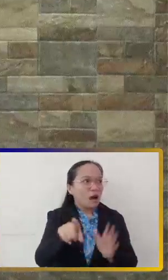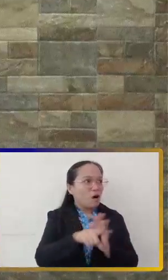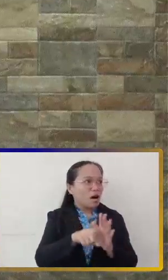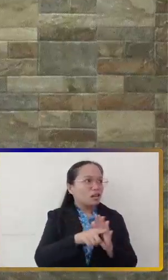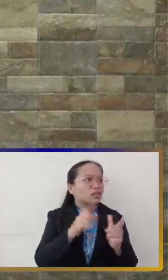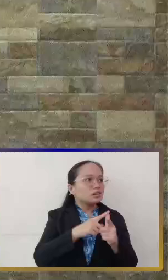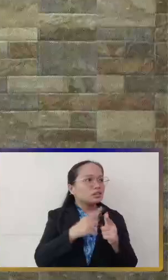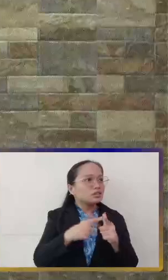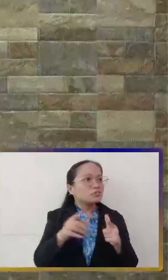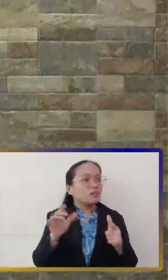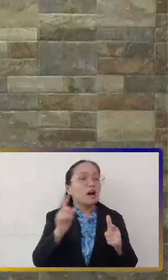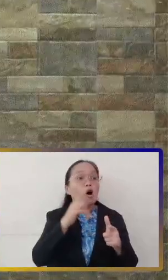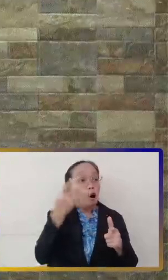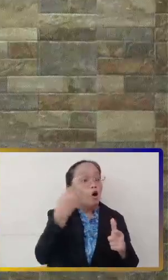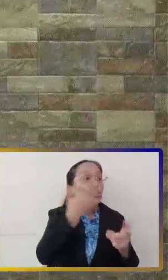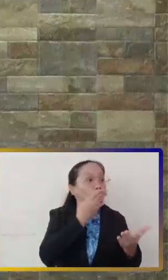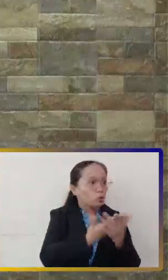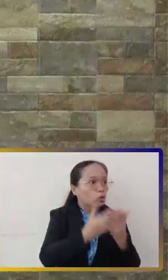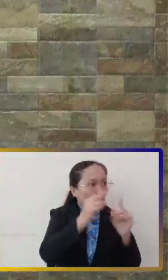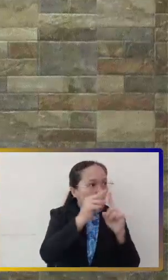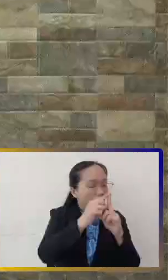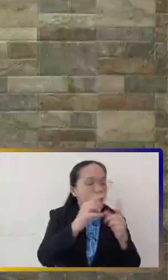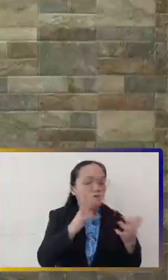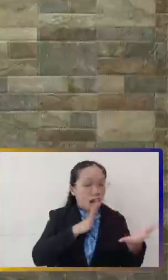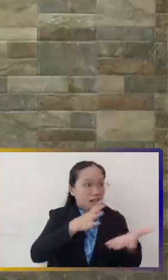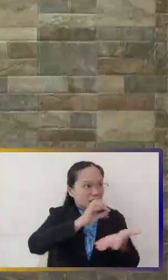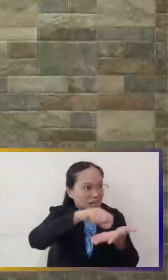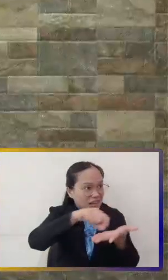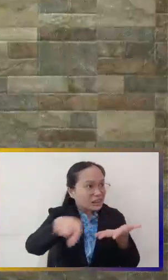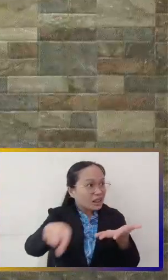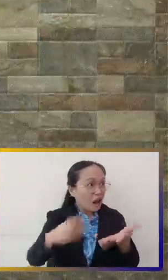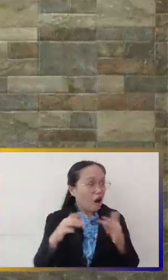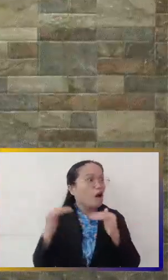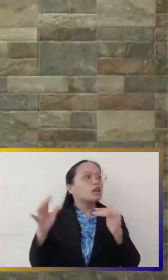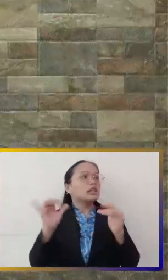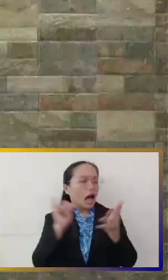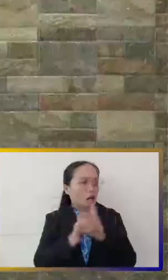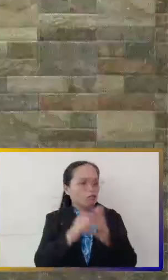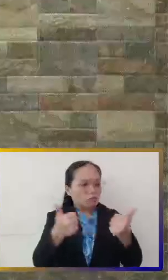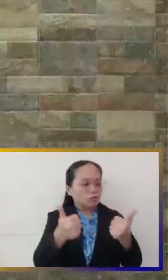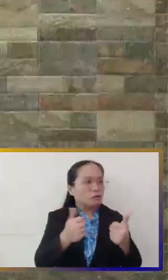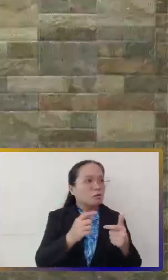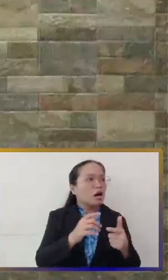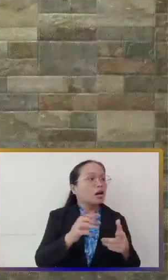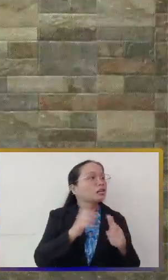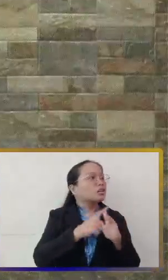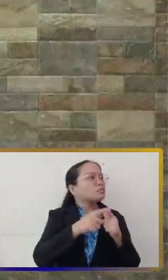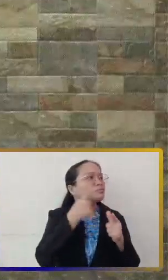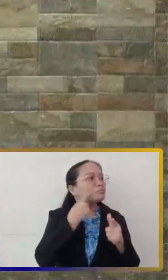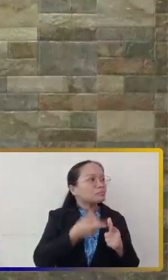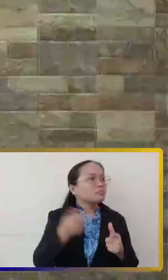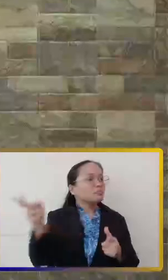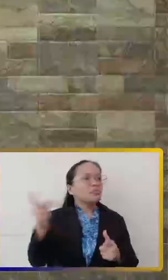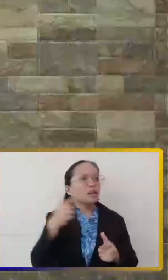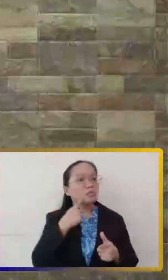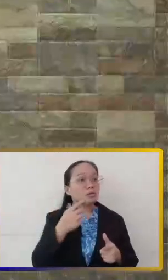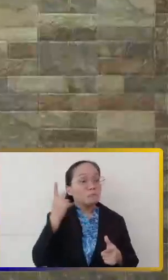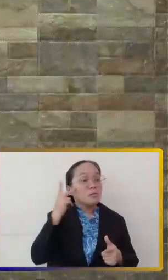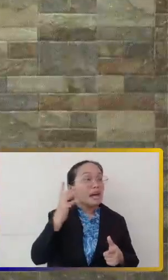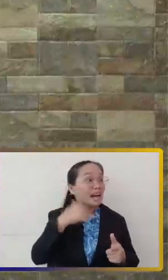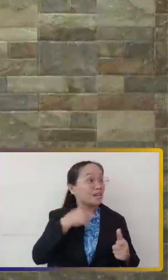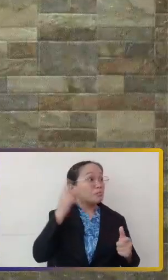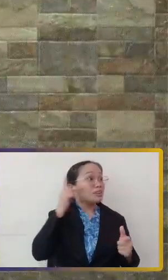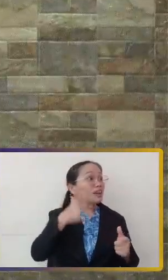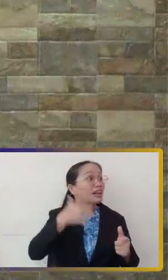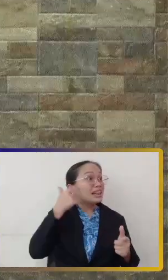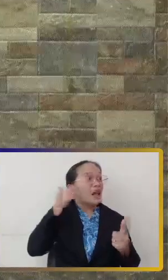ganyan, ganyan. Sabi ng isa, oh, pastor. Sabi ko, yeah, I'm a pastor. Sabi ko, okay. Thank you very much. Kung hindi naman,